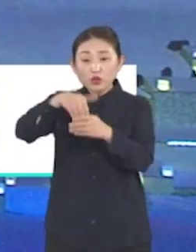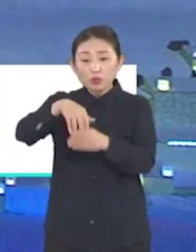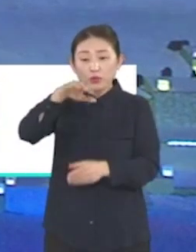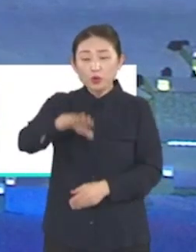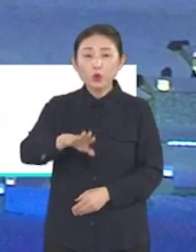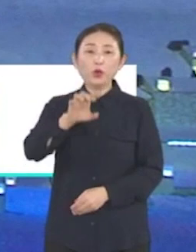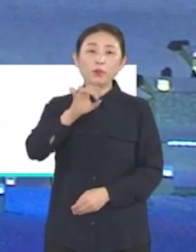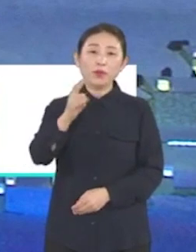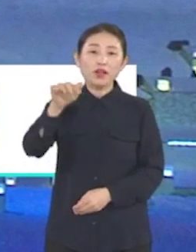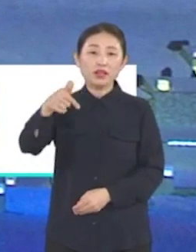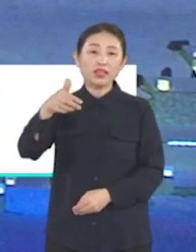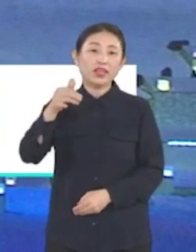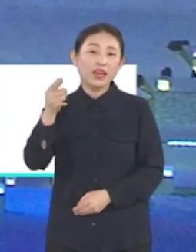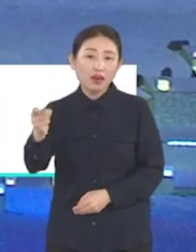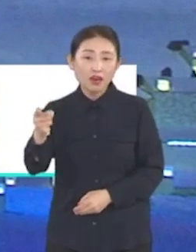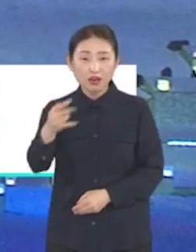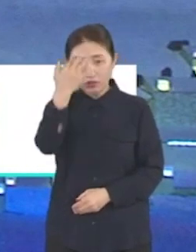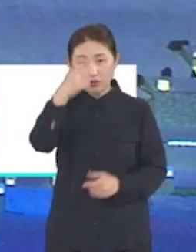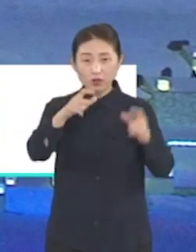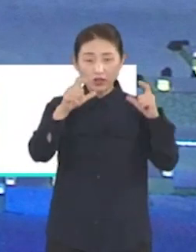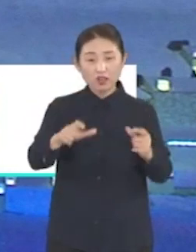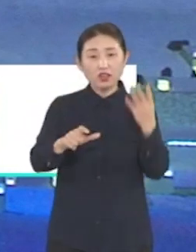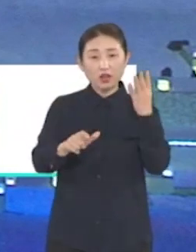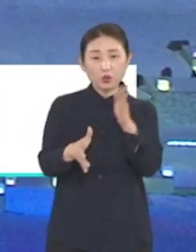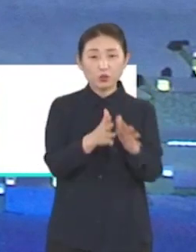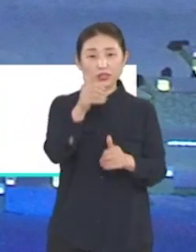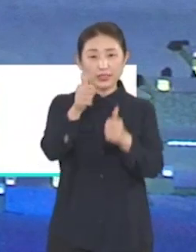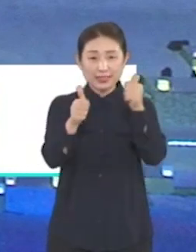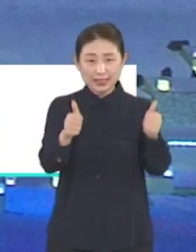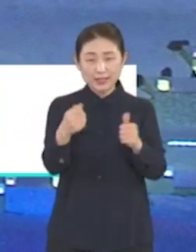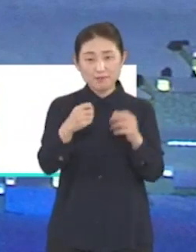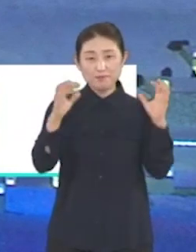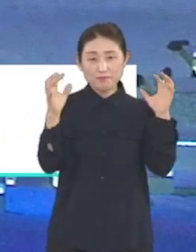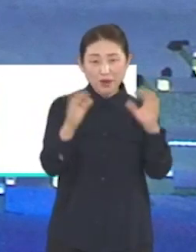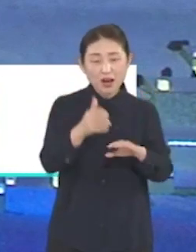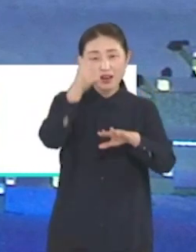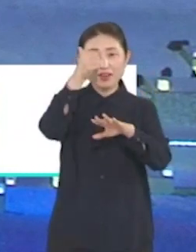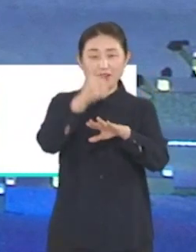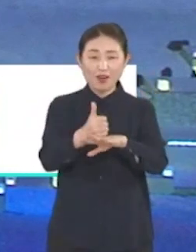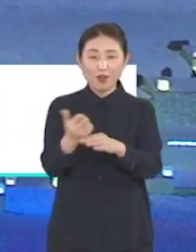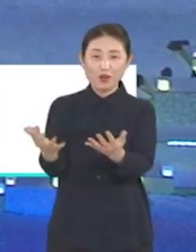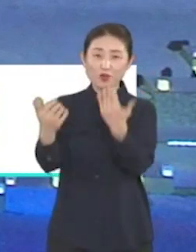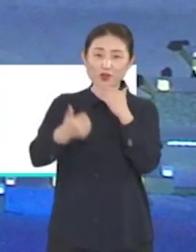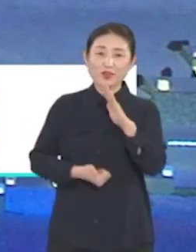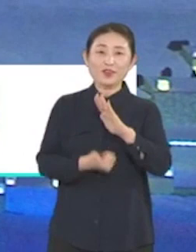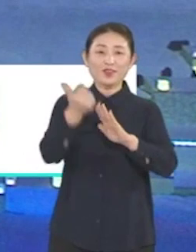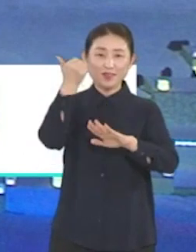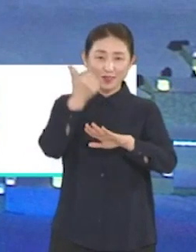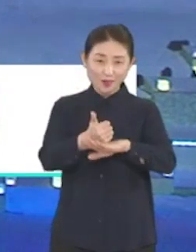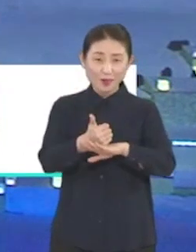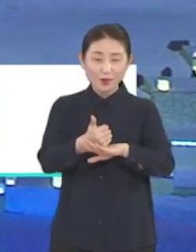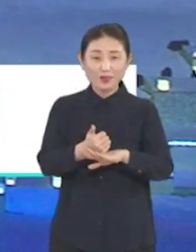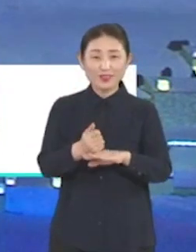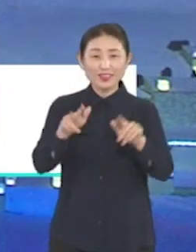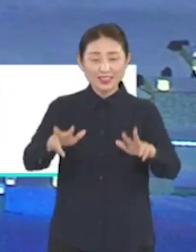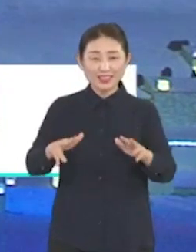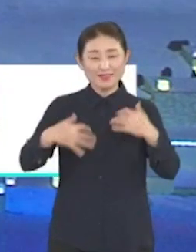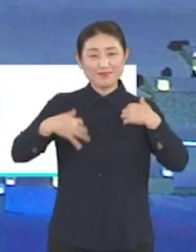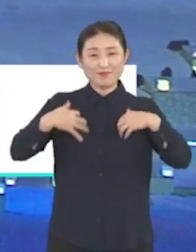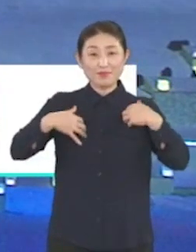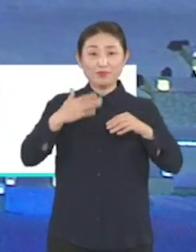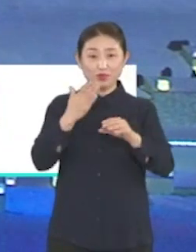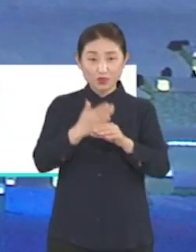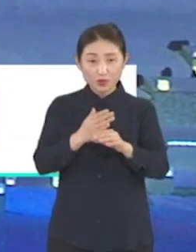브뤼셀에서는 충청권 4개 시도지사가 치밀한 전략과 공조로 얻은 성공의 기쁨을 나누고 있는데요. 세계